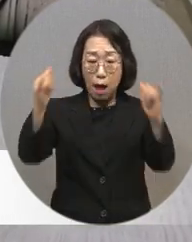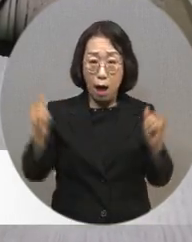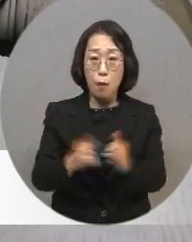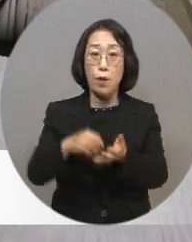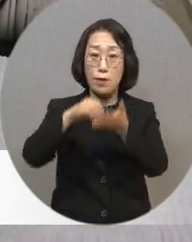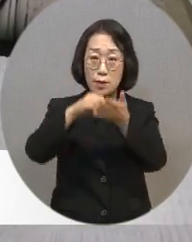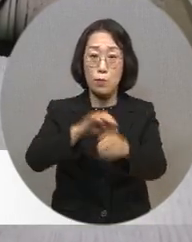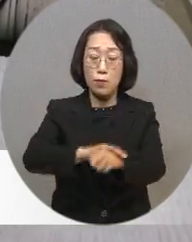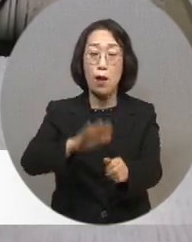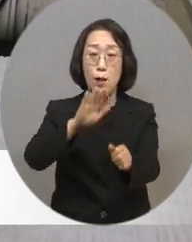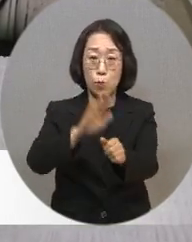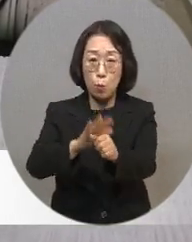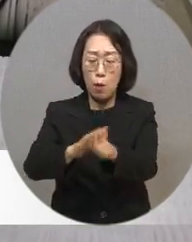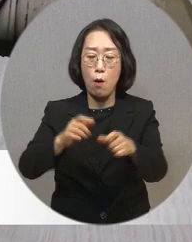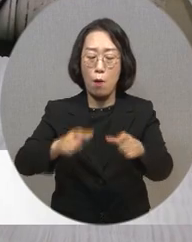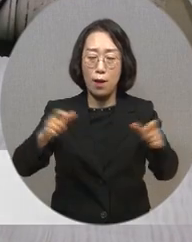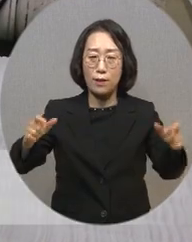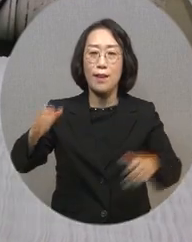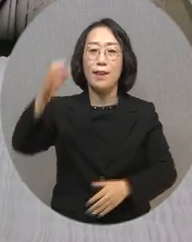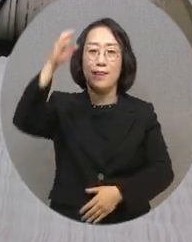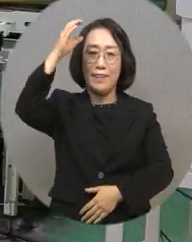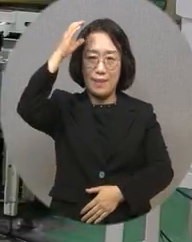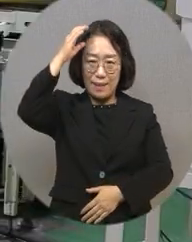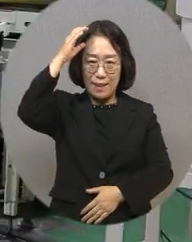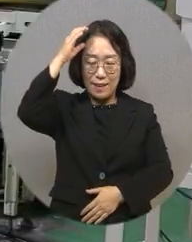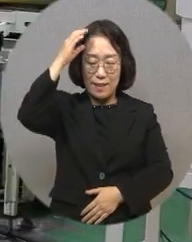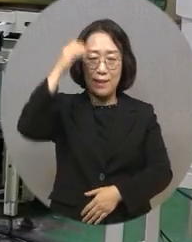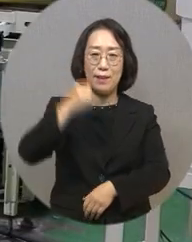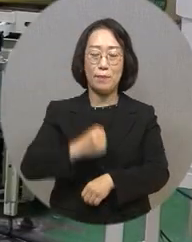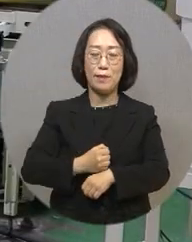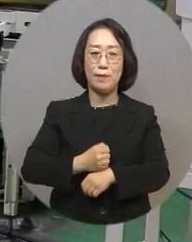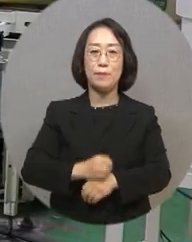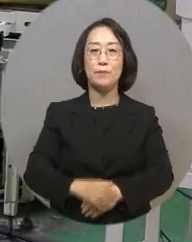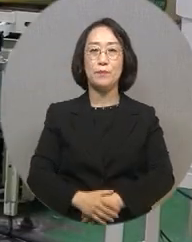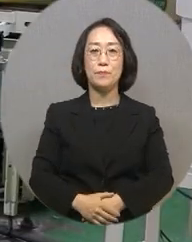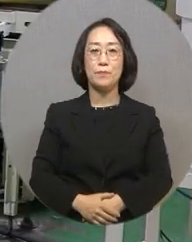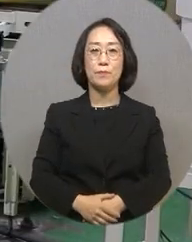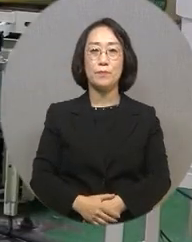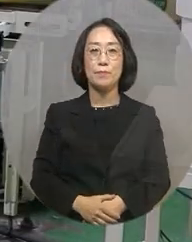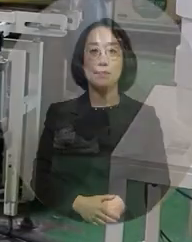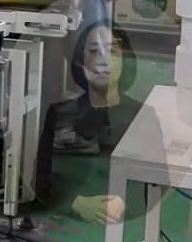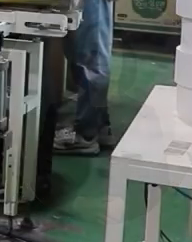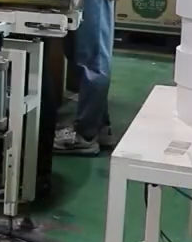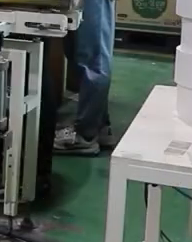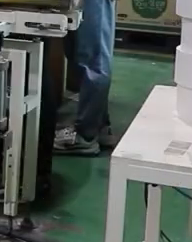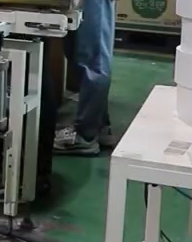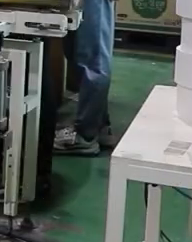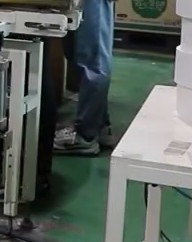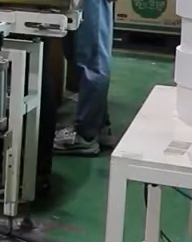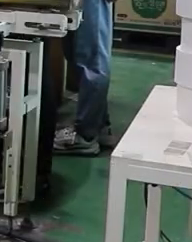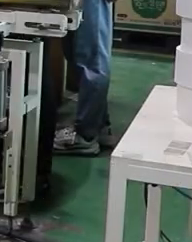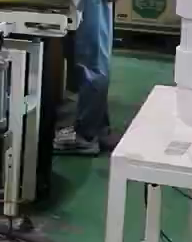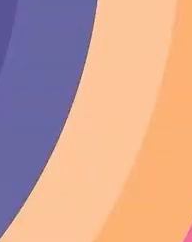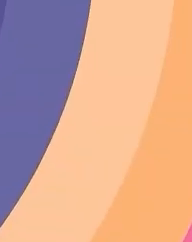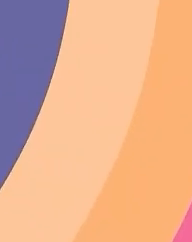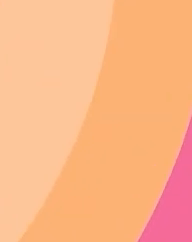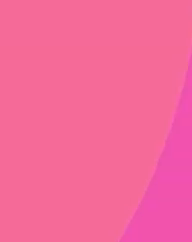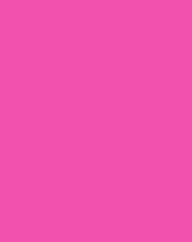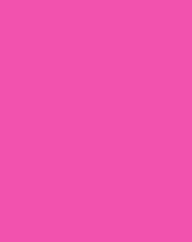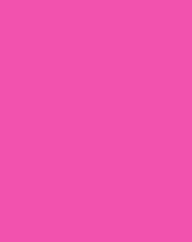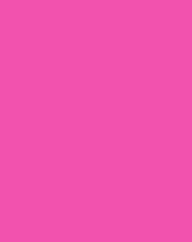기회가 더욱 확대되길 기대합니다. 복지TV 뉴스 김주은입니다.